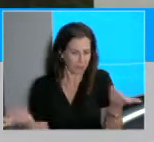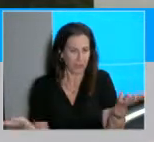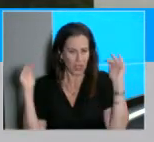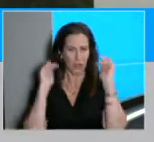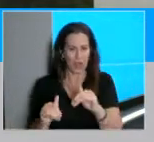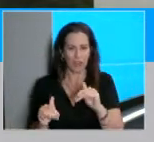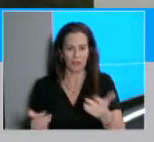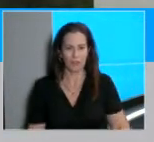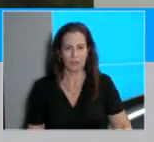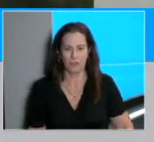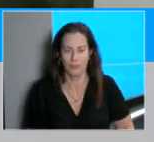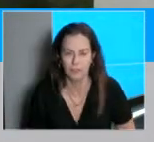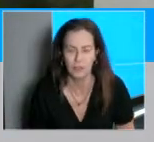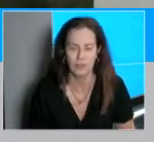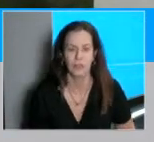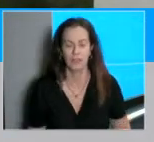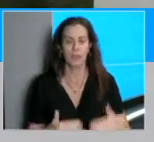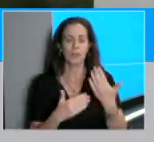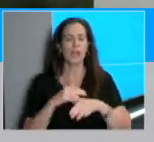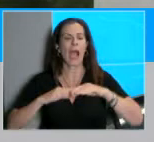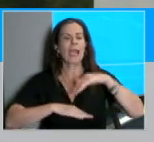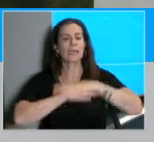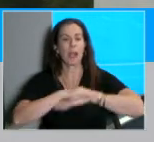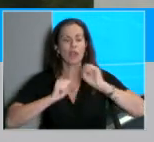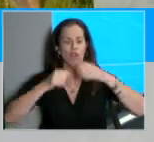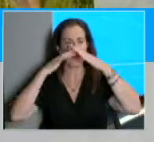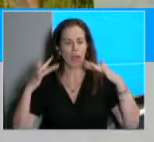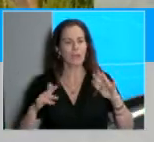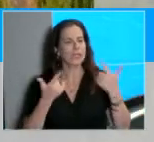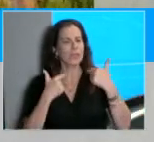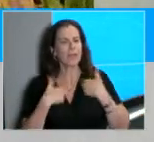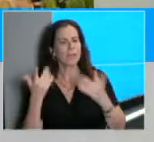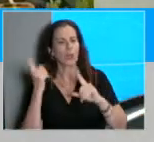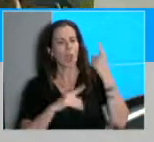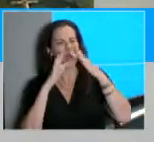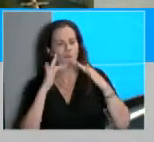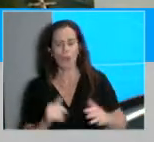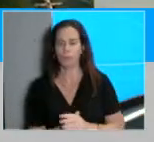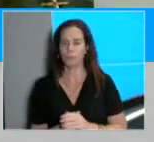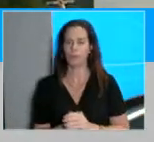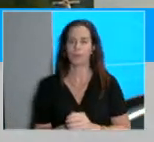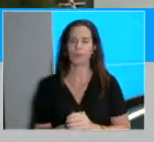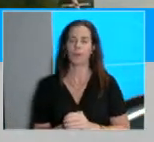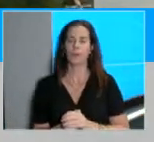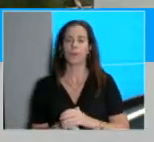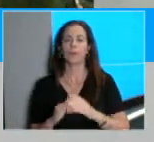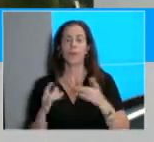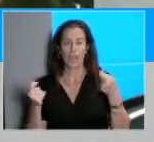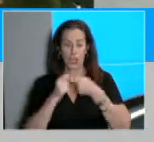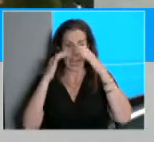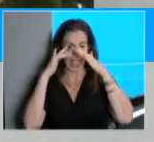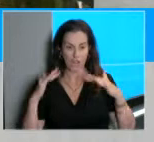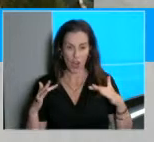דברים פשוט יעלו בתוהו, כי בסוף חיזבאללה שולט. איך אתה, האם אתה יכול להסביר לי את יחסי הכוחות? כן, תראה, הפרסומים על